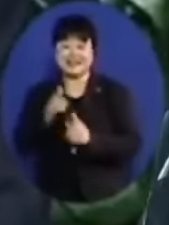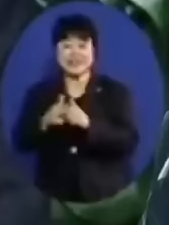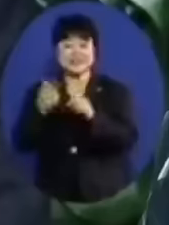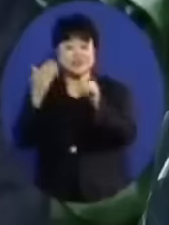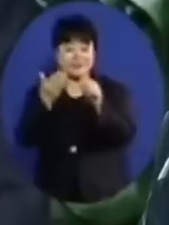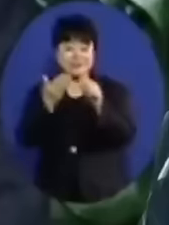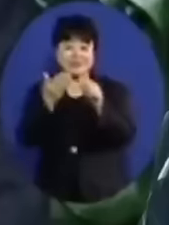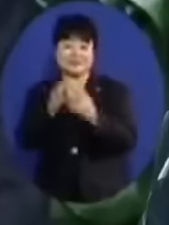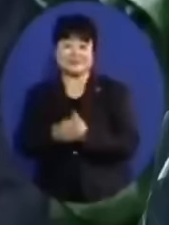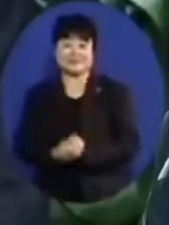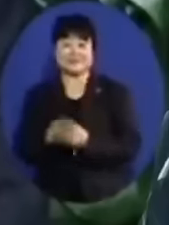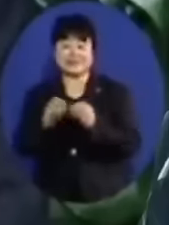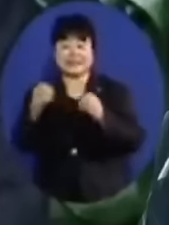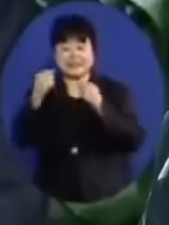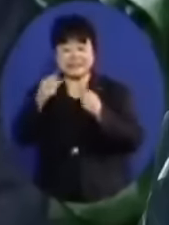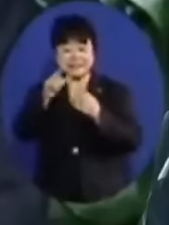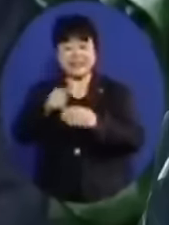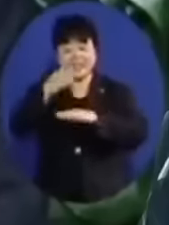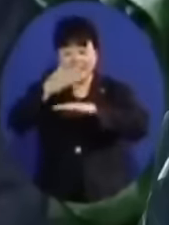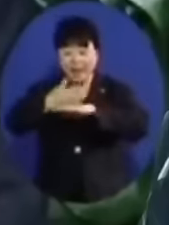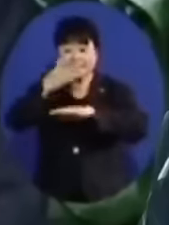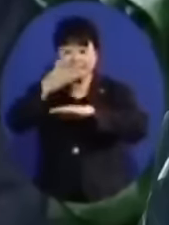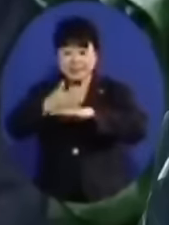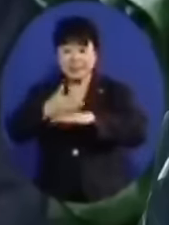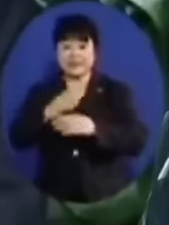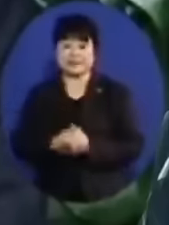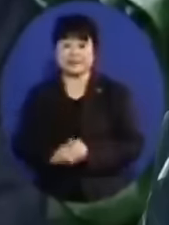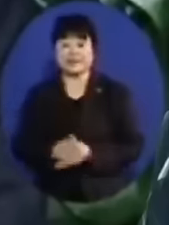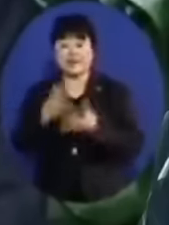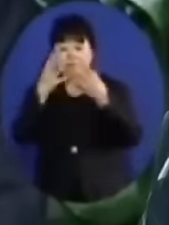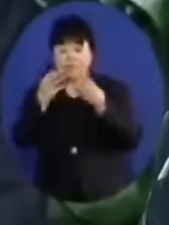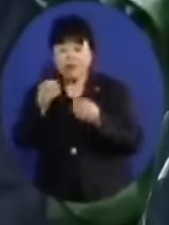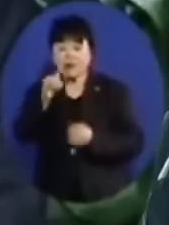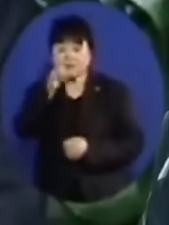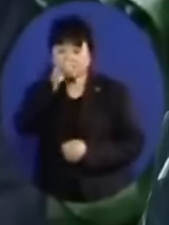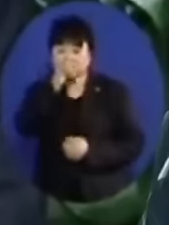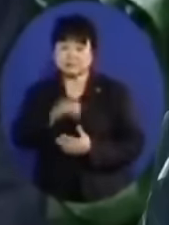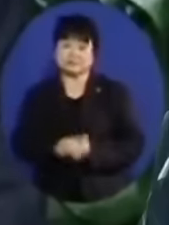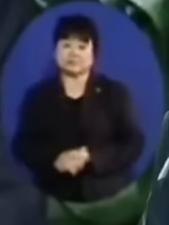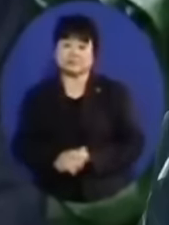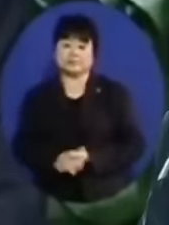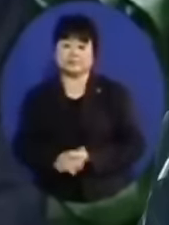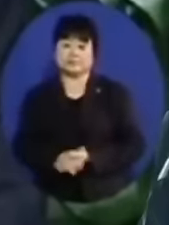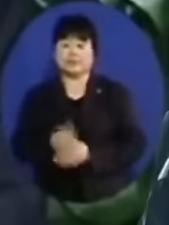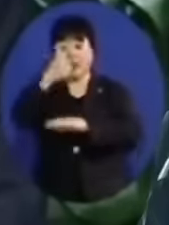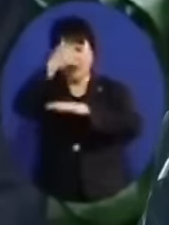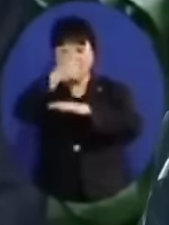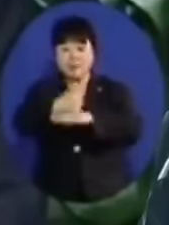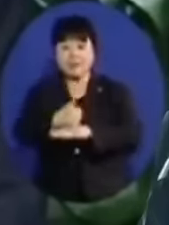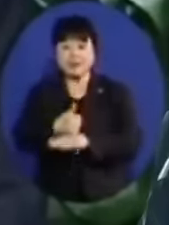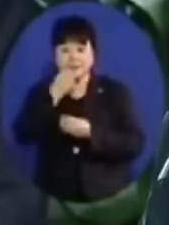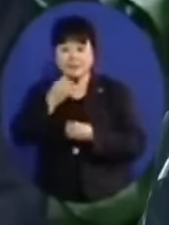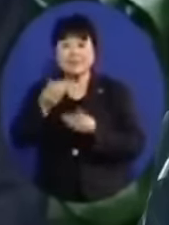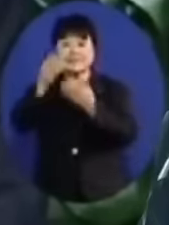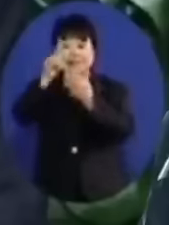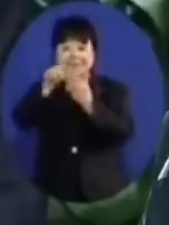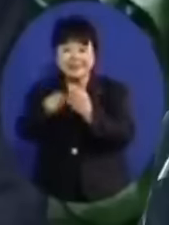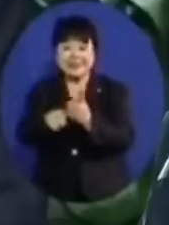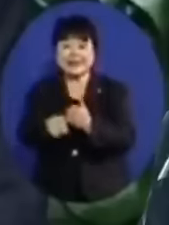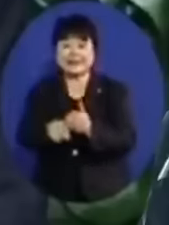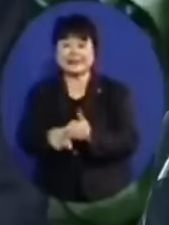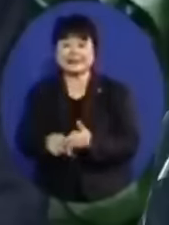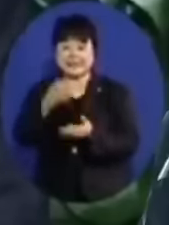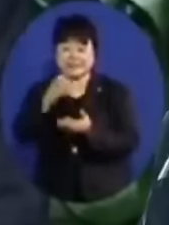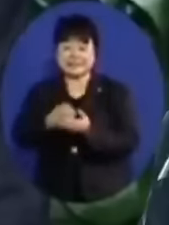예수님께서도 이 땅에 계실 동안에 감사를 많이 하셨습니다. 마지막 만찬할 때도 이에 잔을